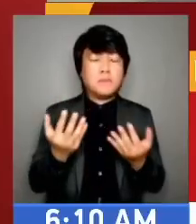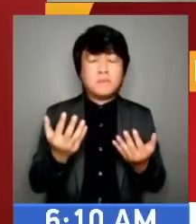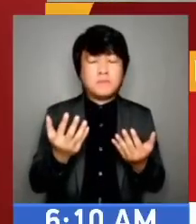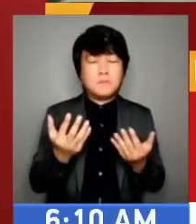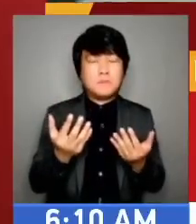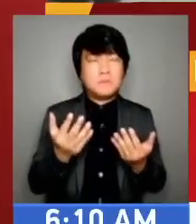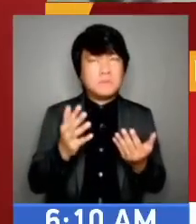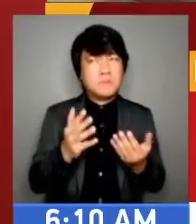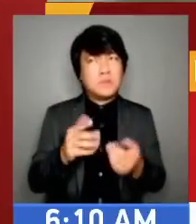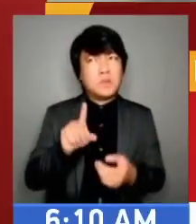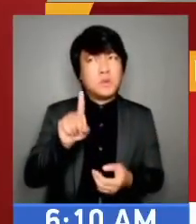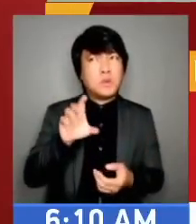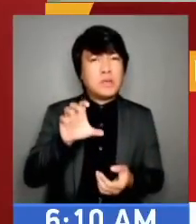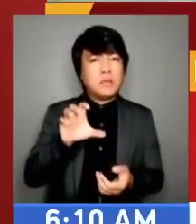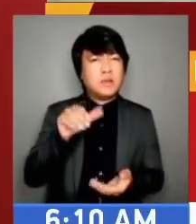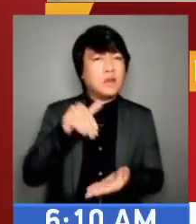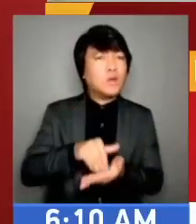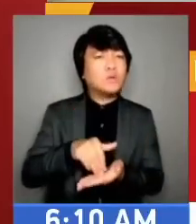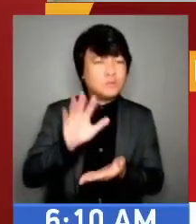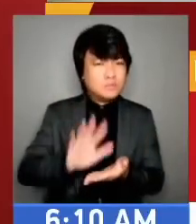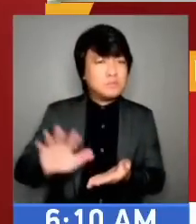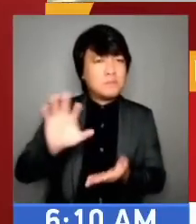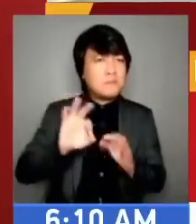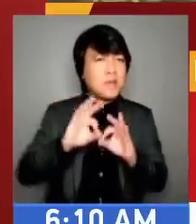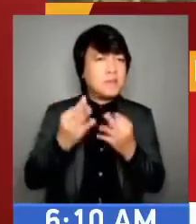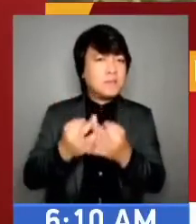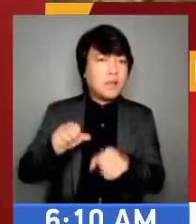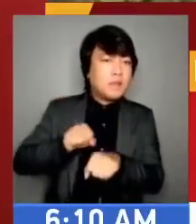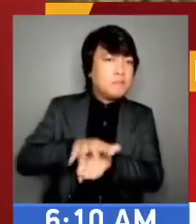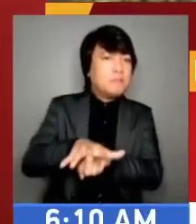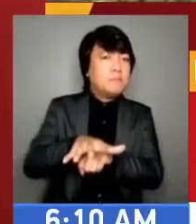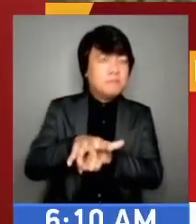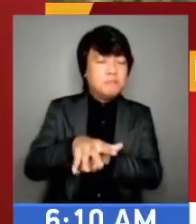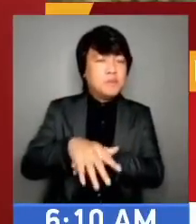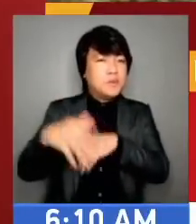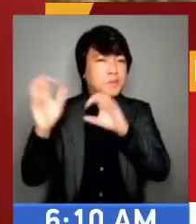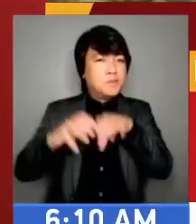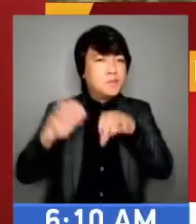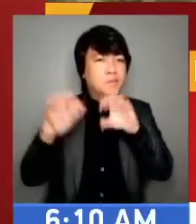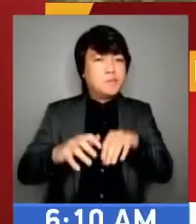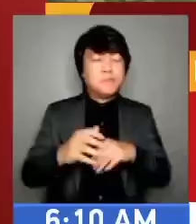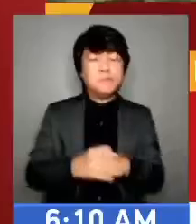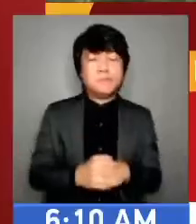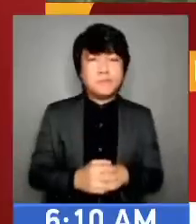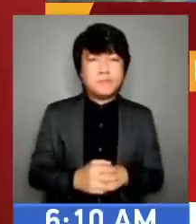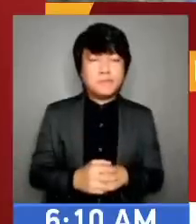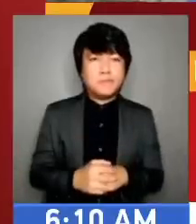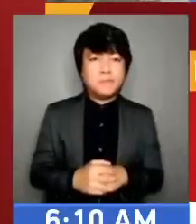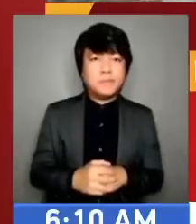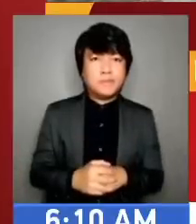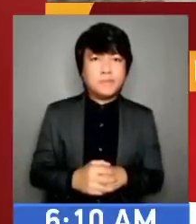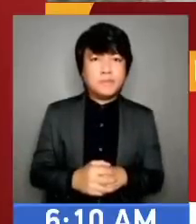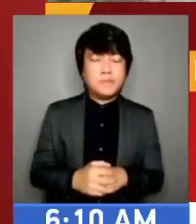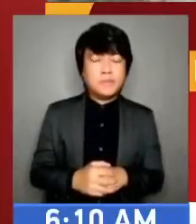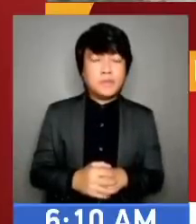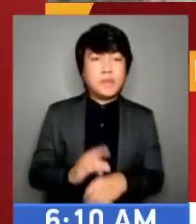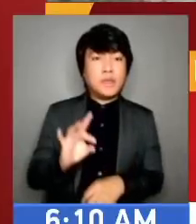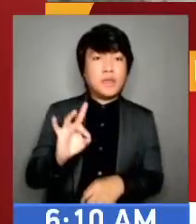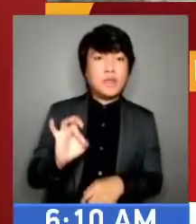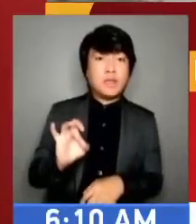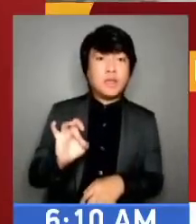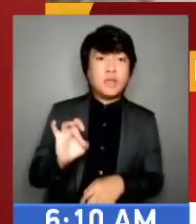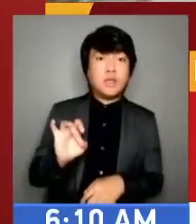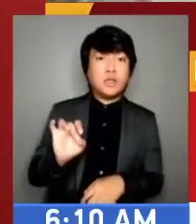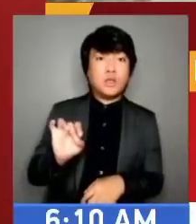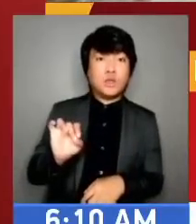100,000 po yung mga affected natin ng mga kababayan dito sa mga area na to. 813 barangays po yung